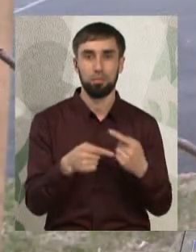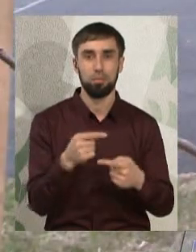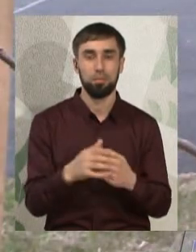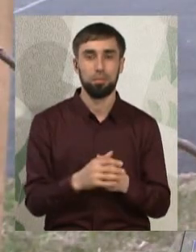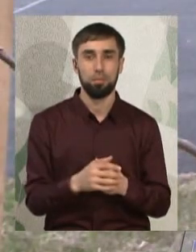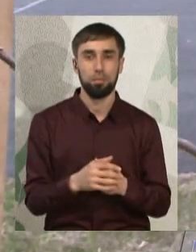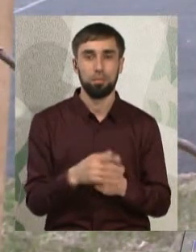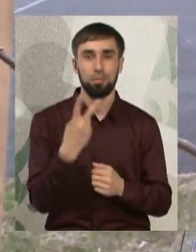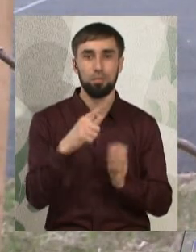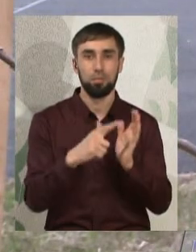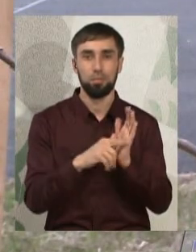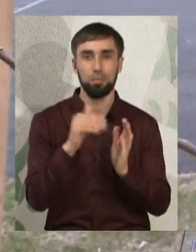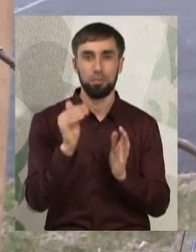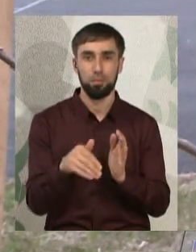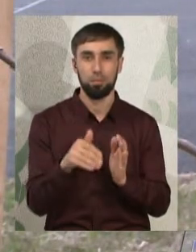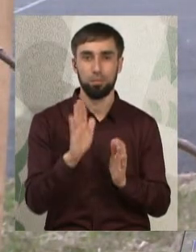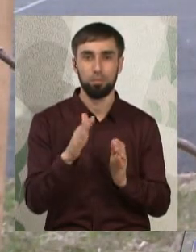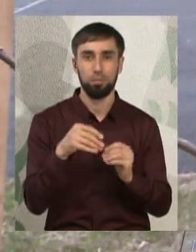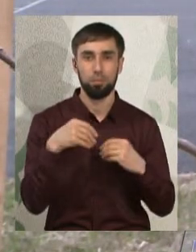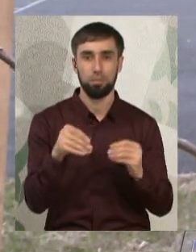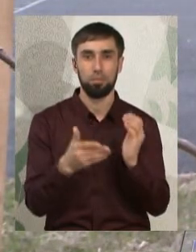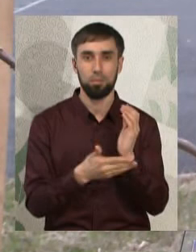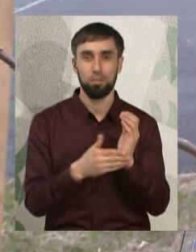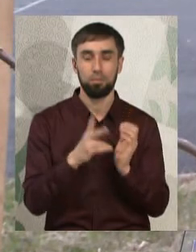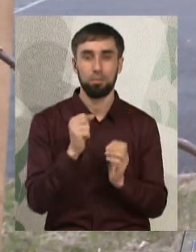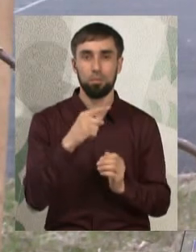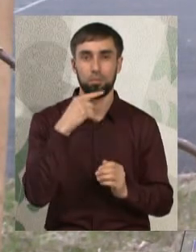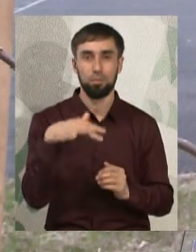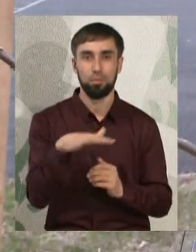Порядка 27 тысяч деревьев будет высажено на территории субъекта.